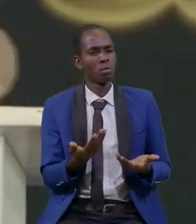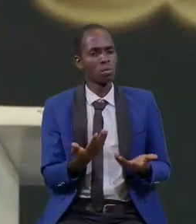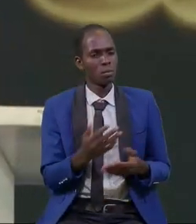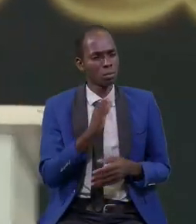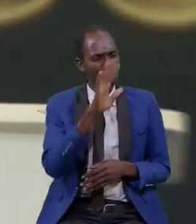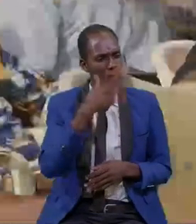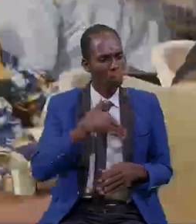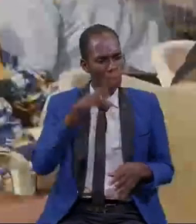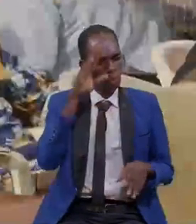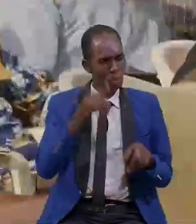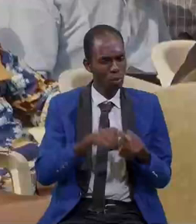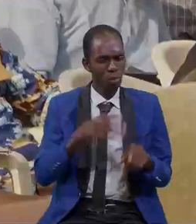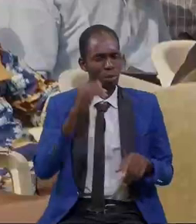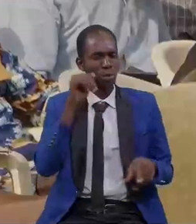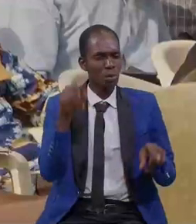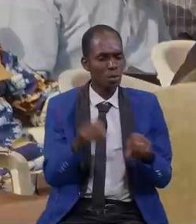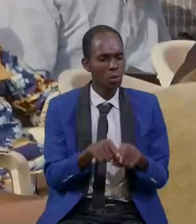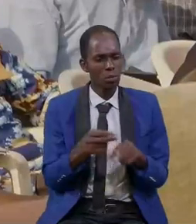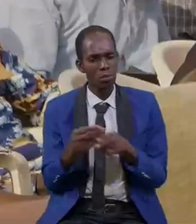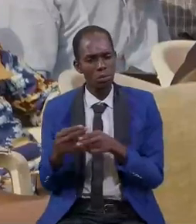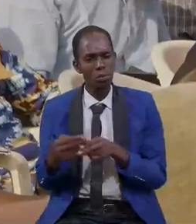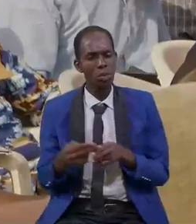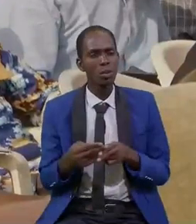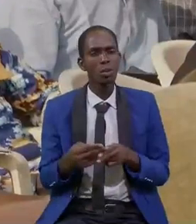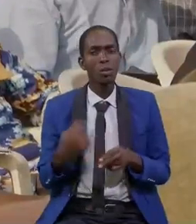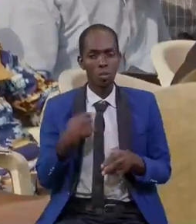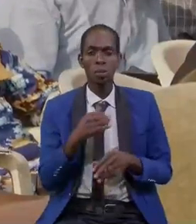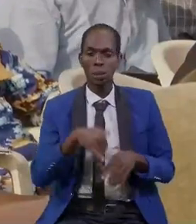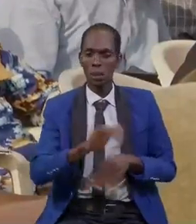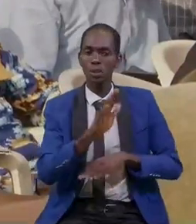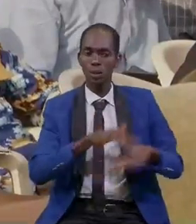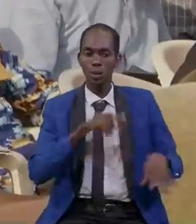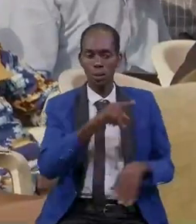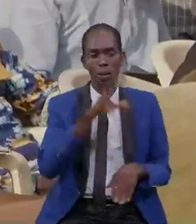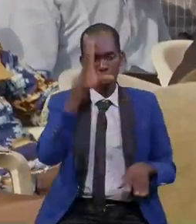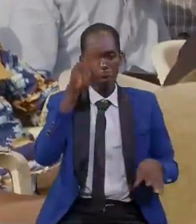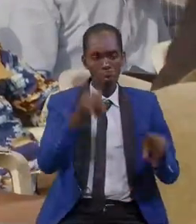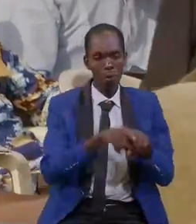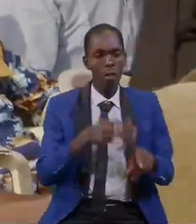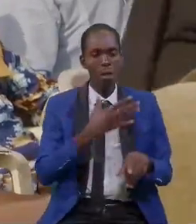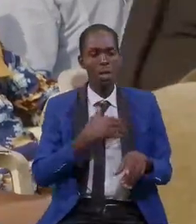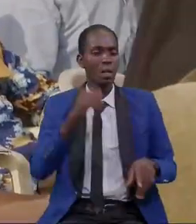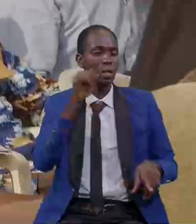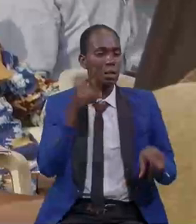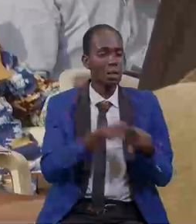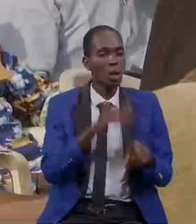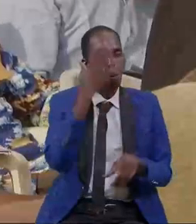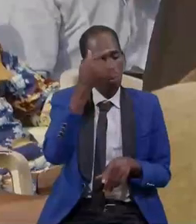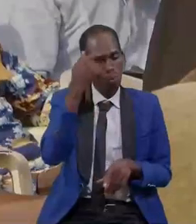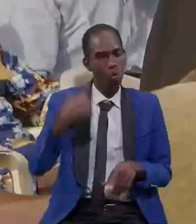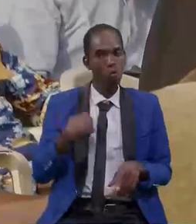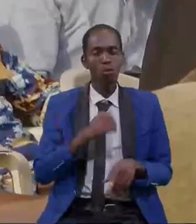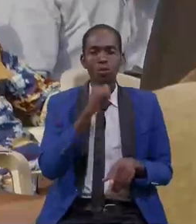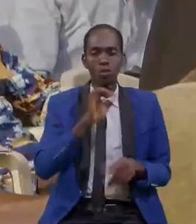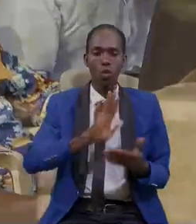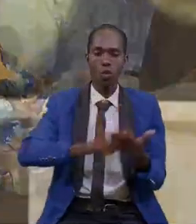tel frère, telle sœur. On les appelle encore frères, sœurs, parce qu'on n'a pas encore confirmé ce qui